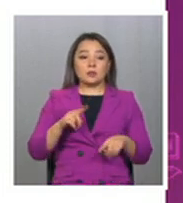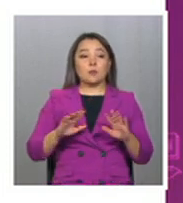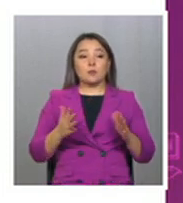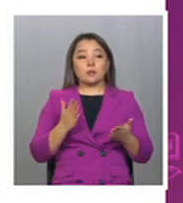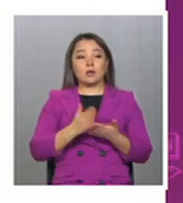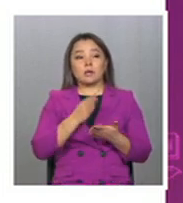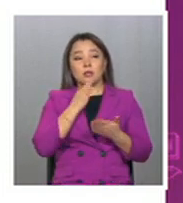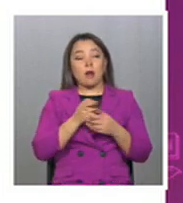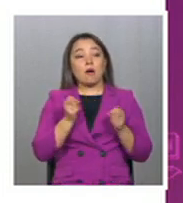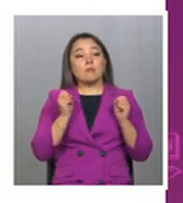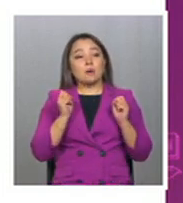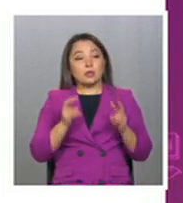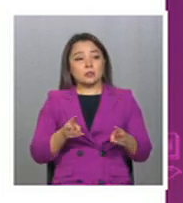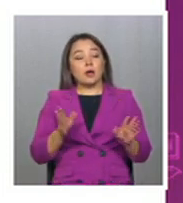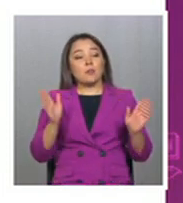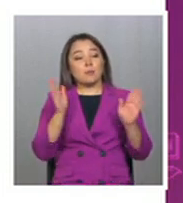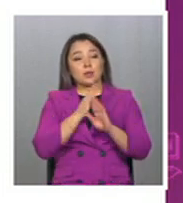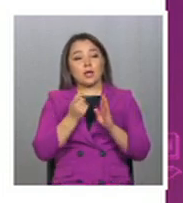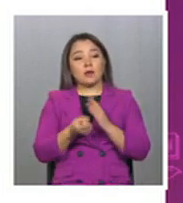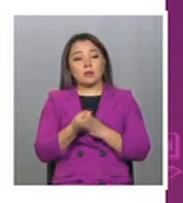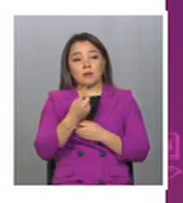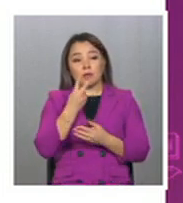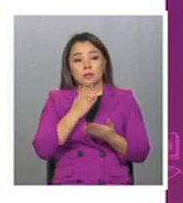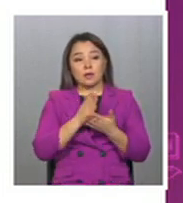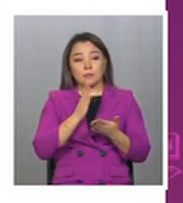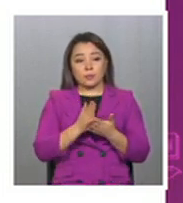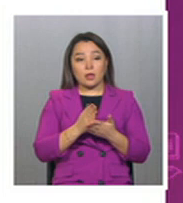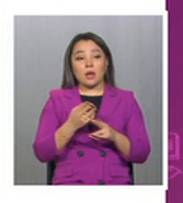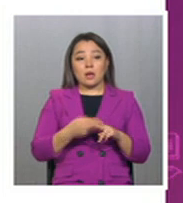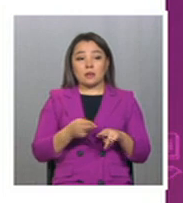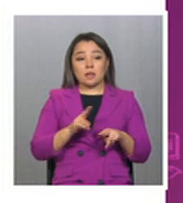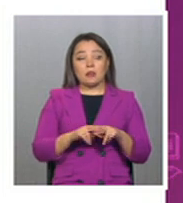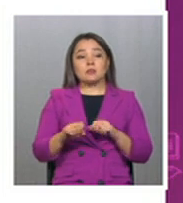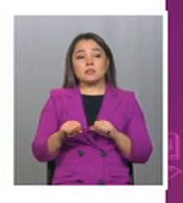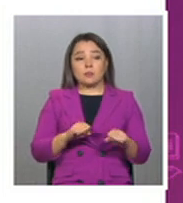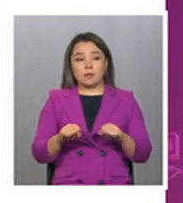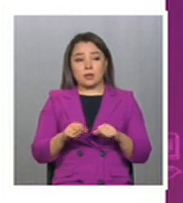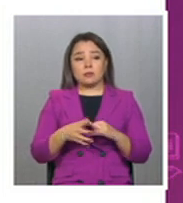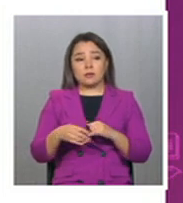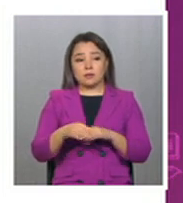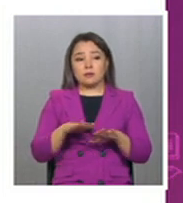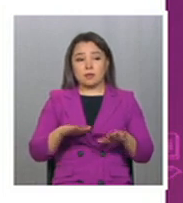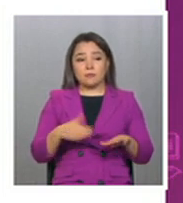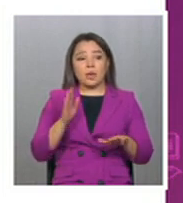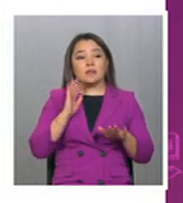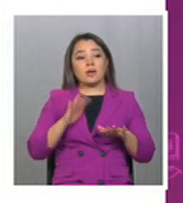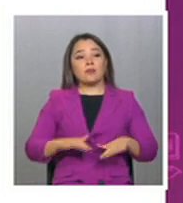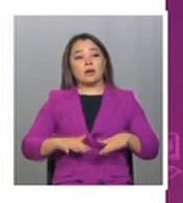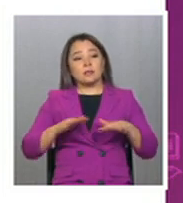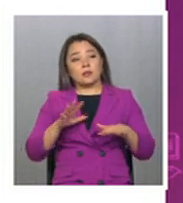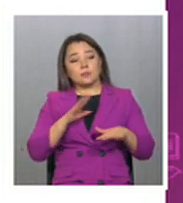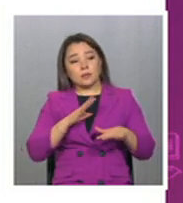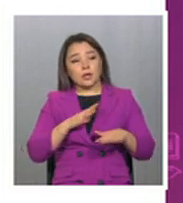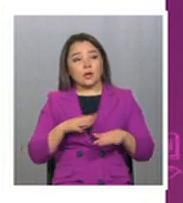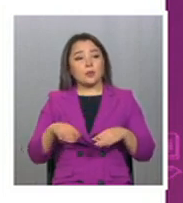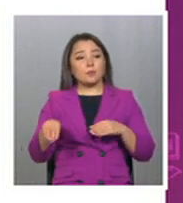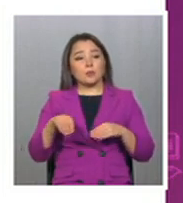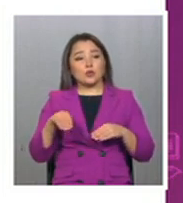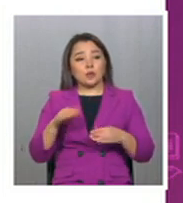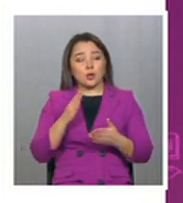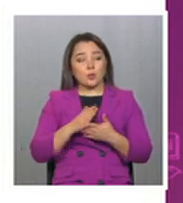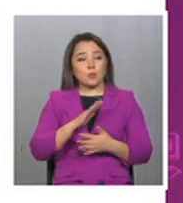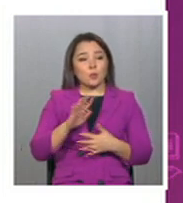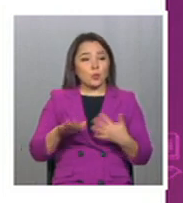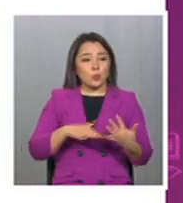происходят опасные природные явления. Это землетрясения, наводнения, песчаные